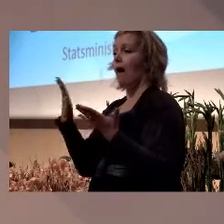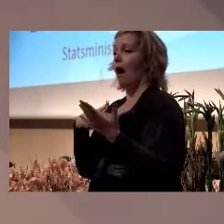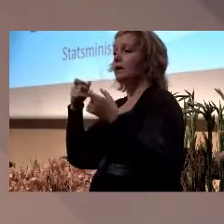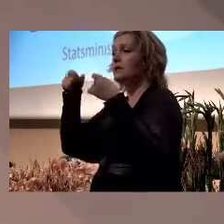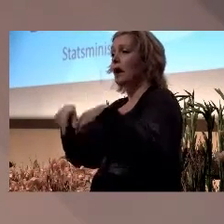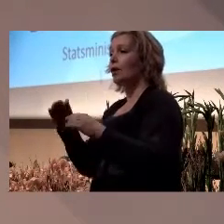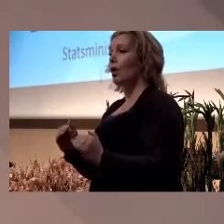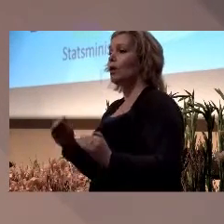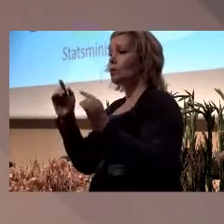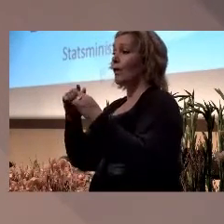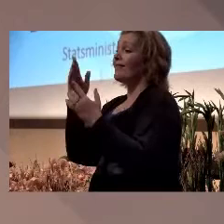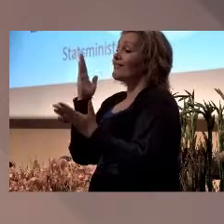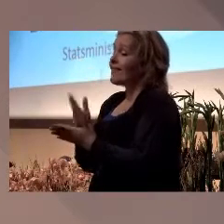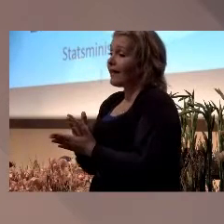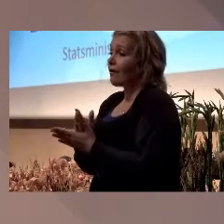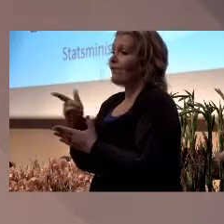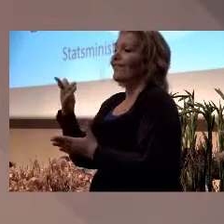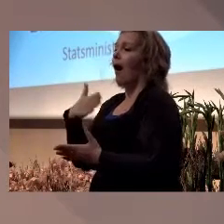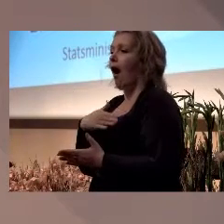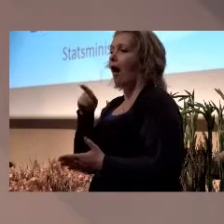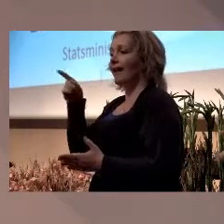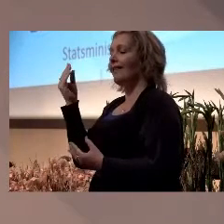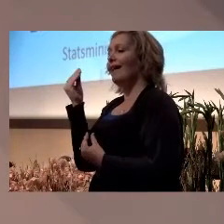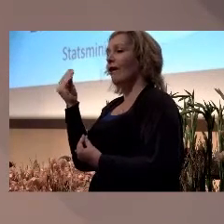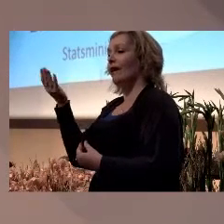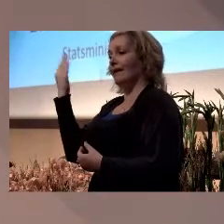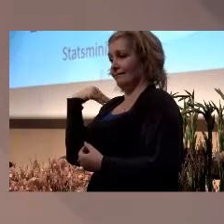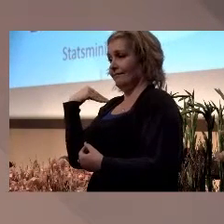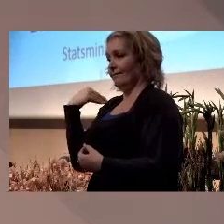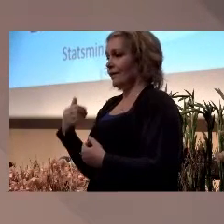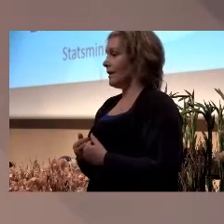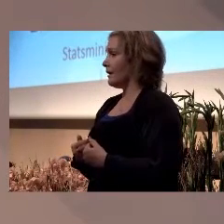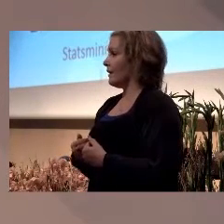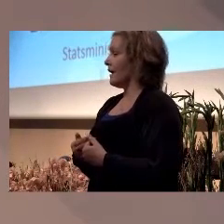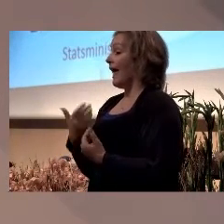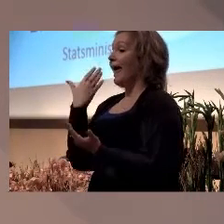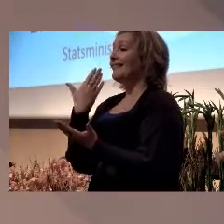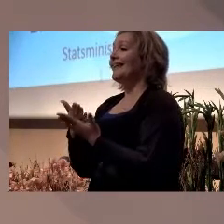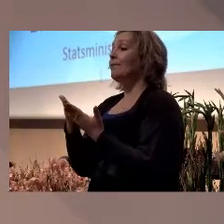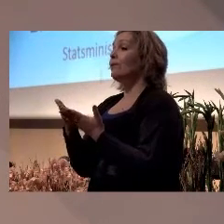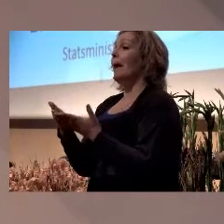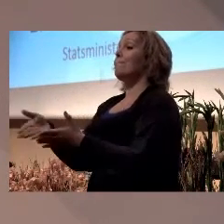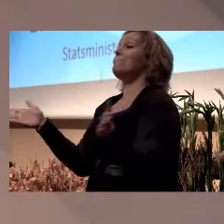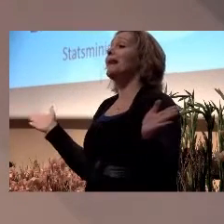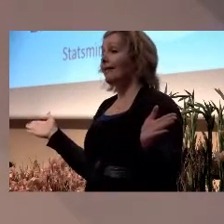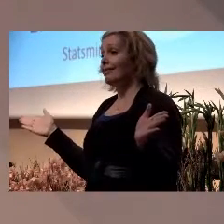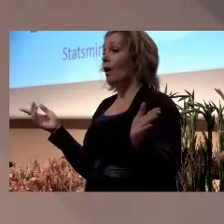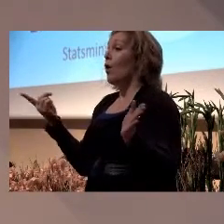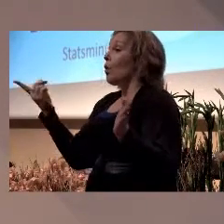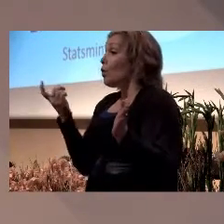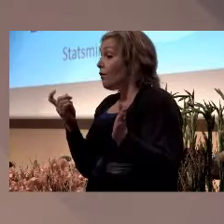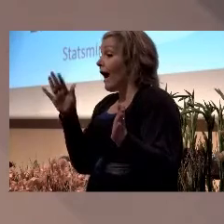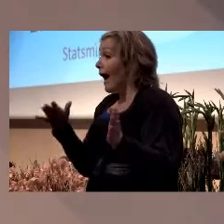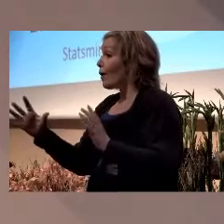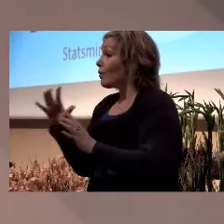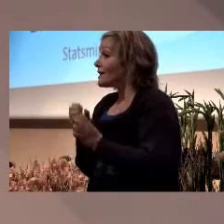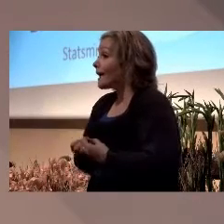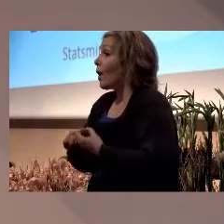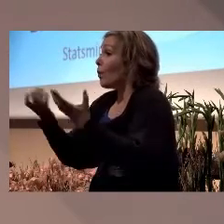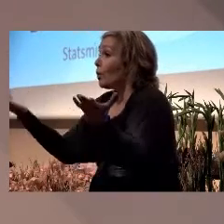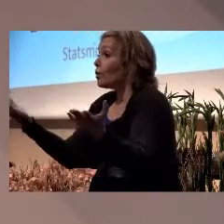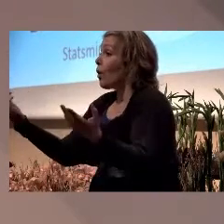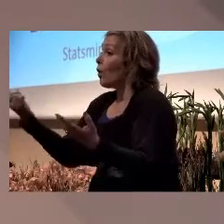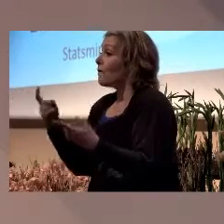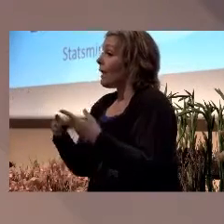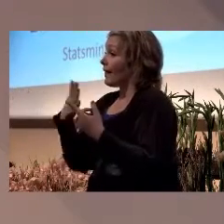startet organisasjoner nettopp fordi de har denne erfaringen. Tilbudet bredt, utfordringen å kommunisere det ut, og